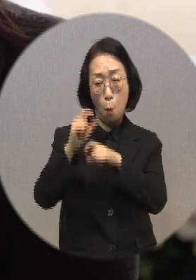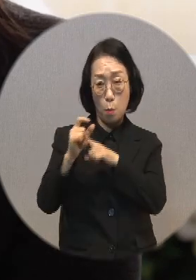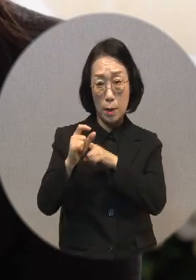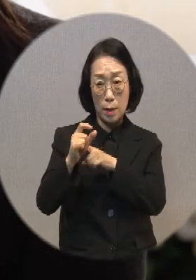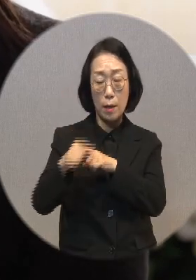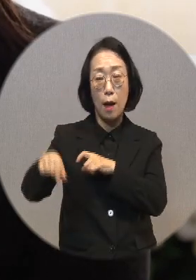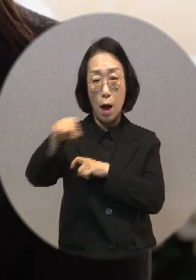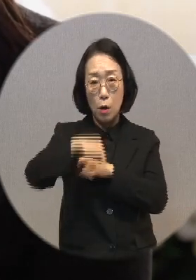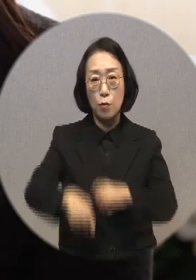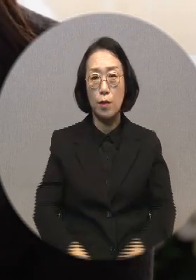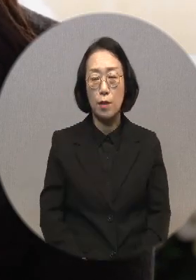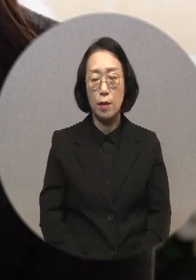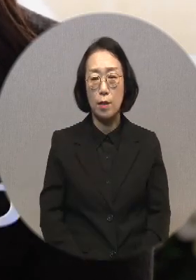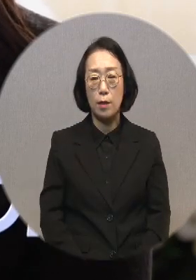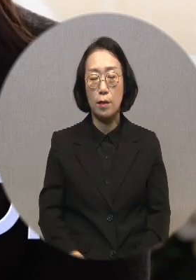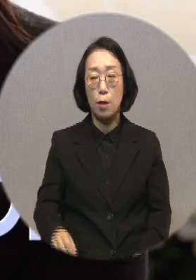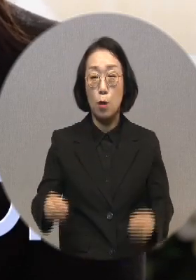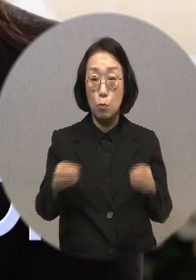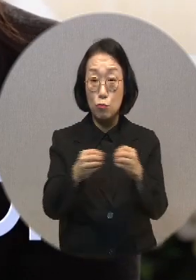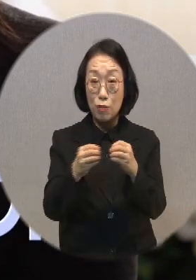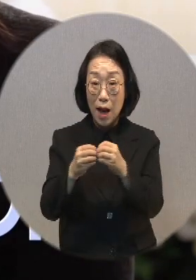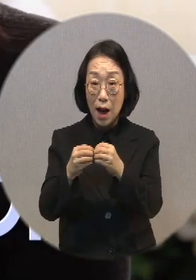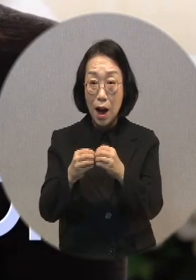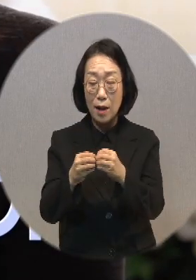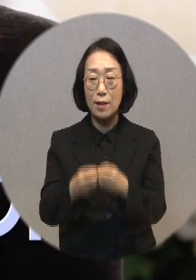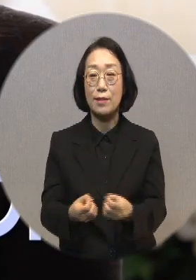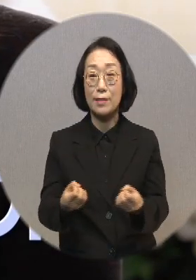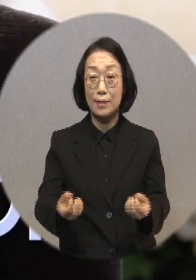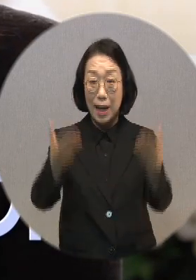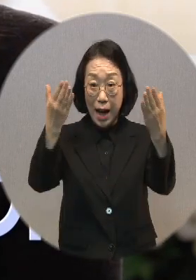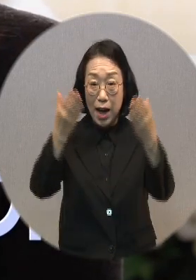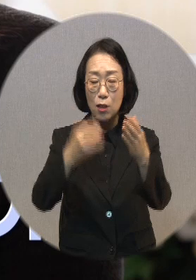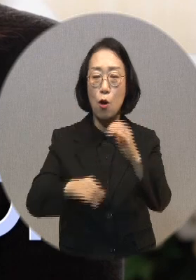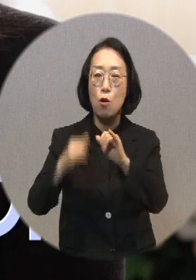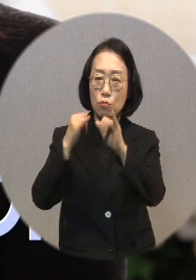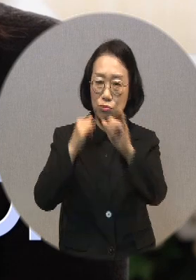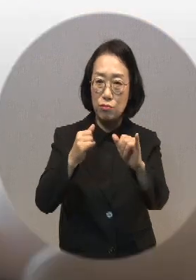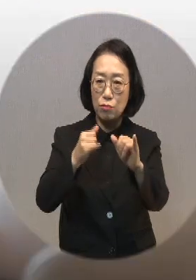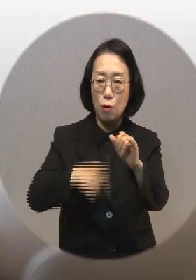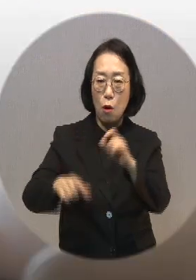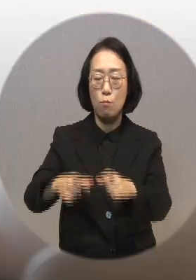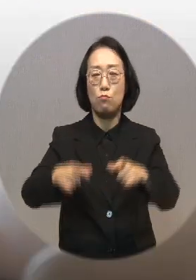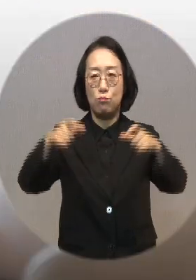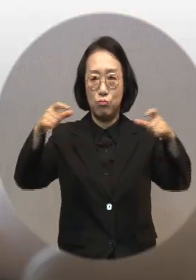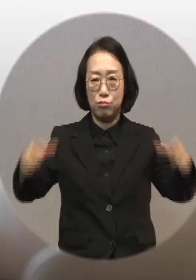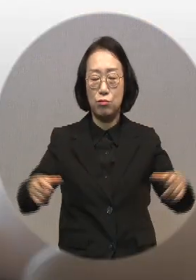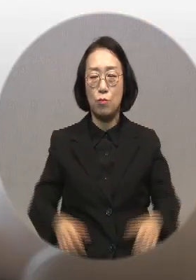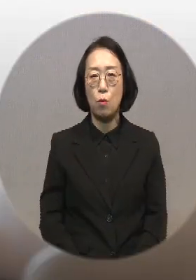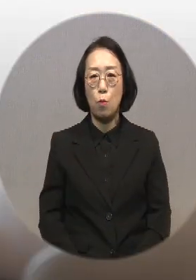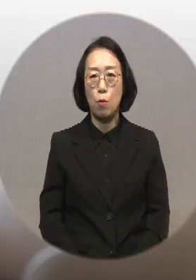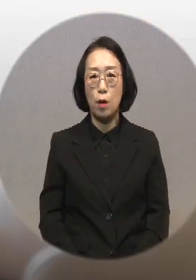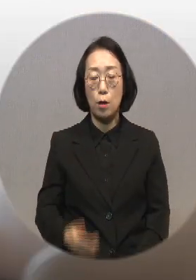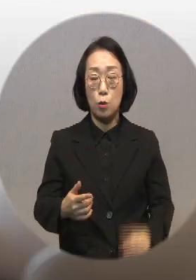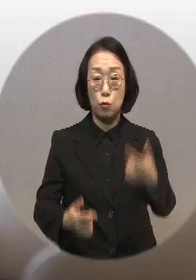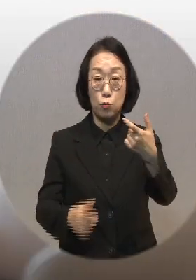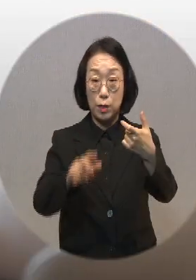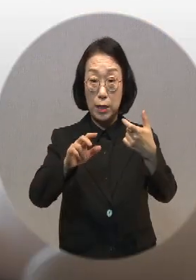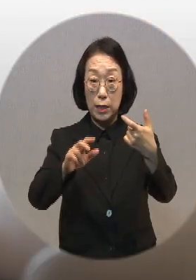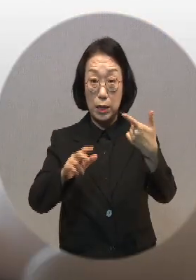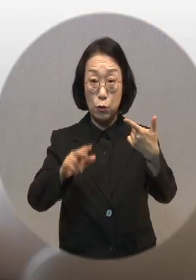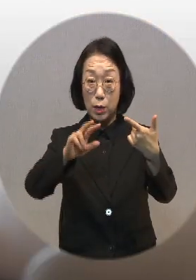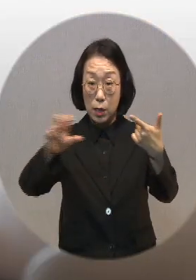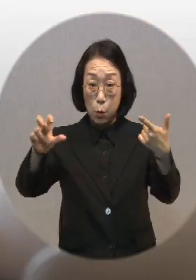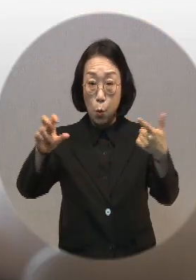중에 기존의 DMZ 문학상을 DMZ 문학축전으로 확대하고자 했습니다. 또 올해가 6.25 전쟁